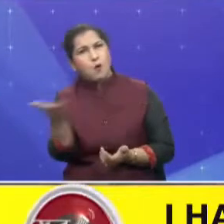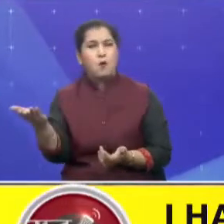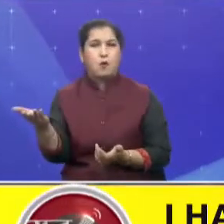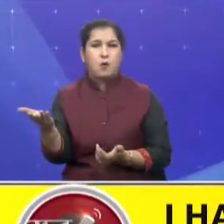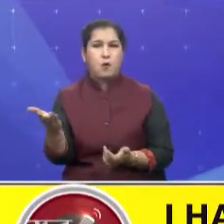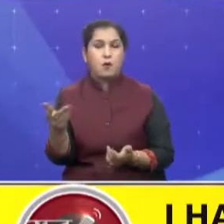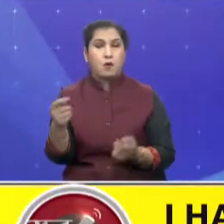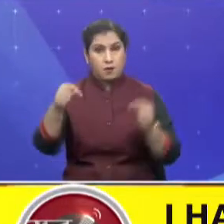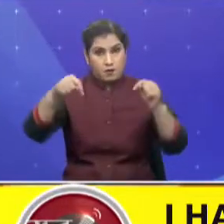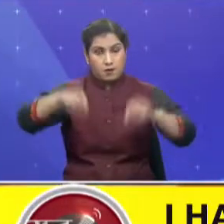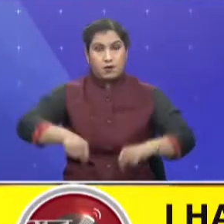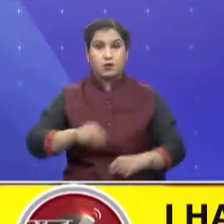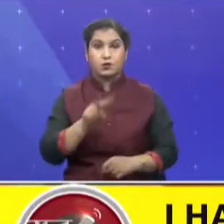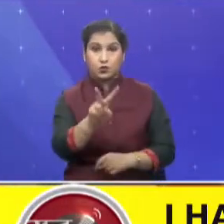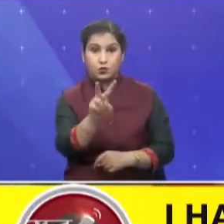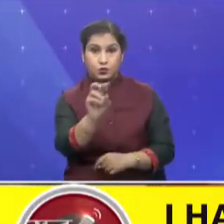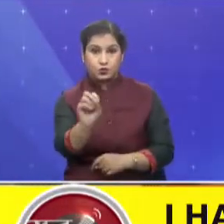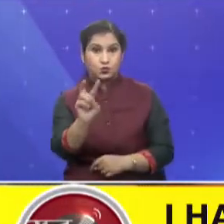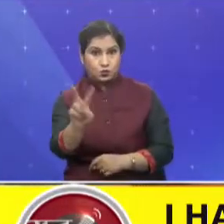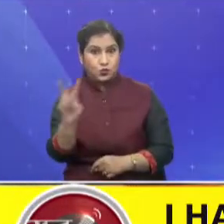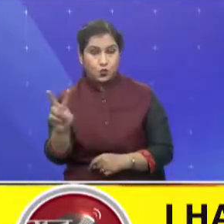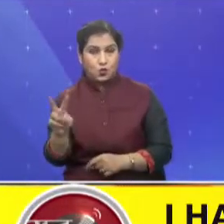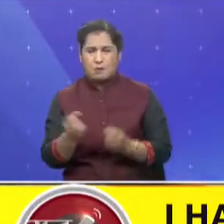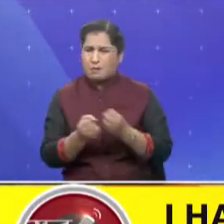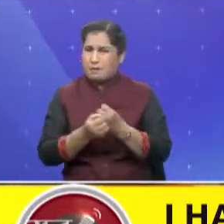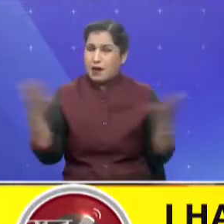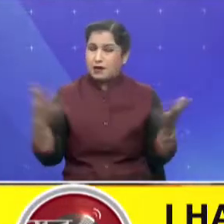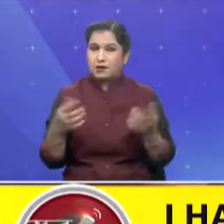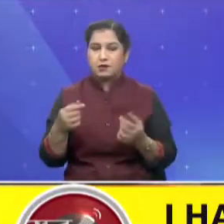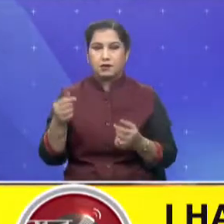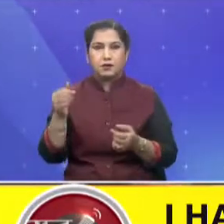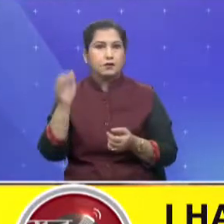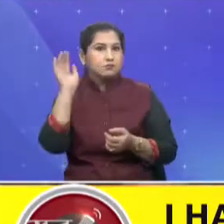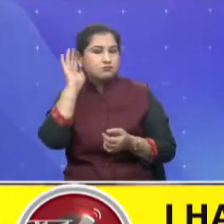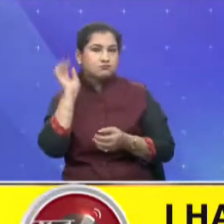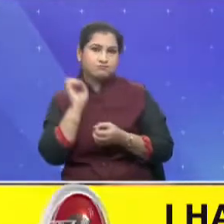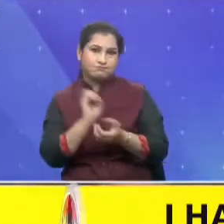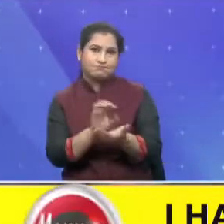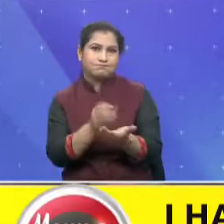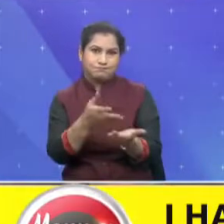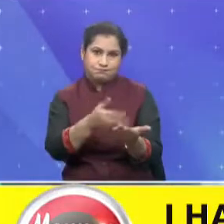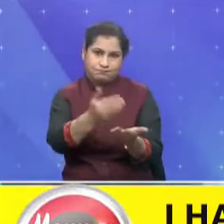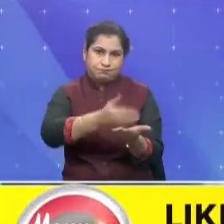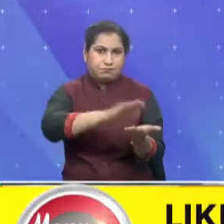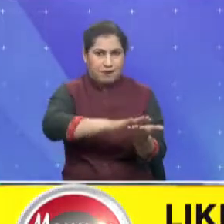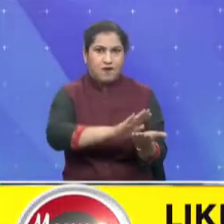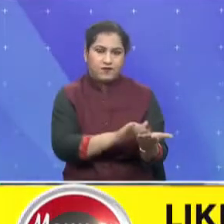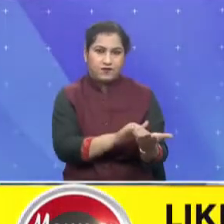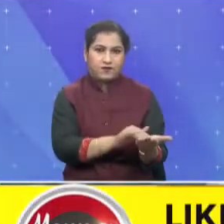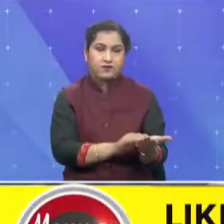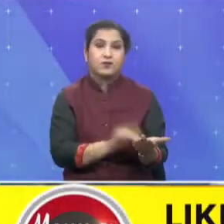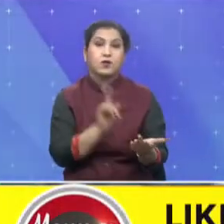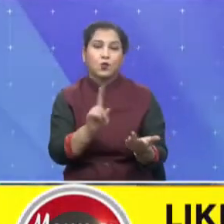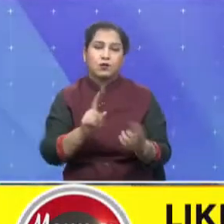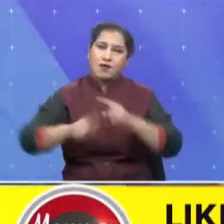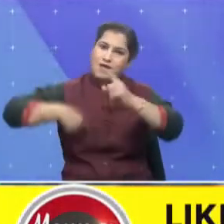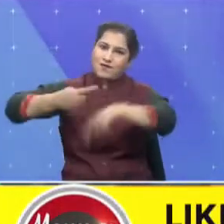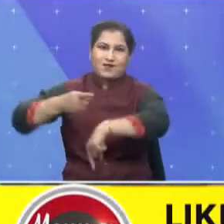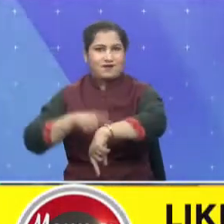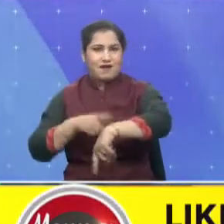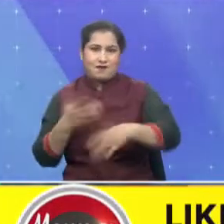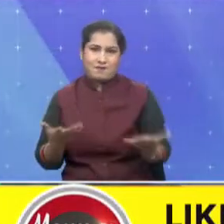से 2022 से जुड़े बहुत सारे संदेश और सुझाव आए हैं। एक विषय हर बार की